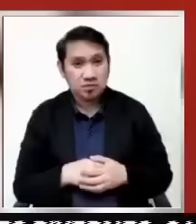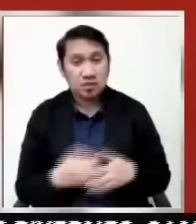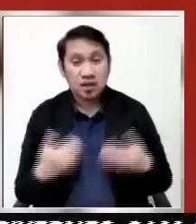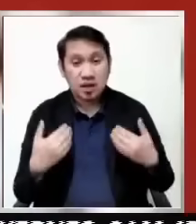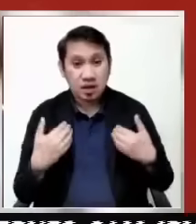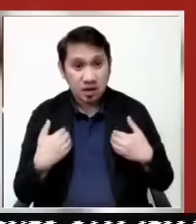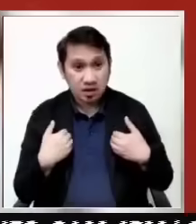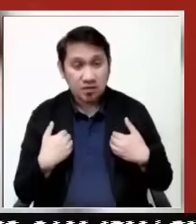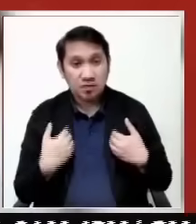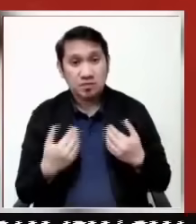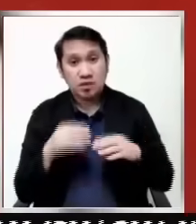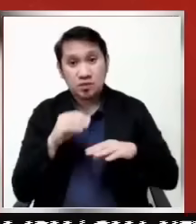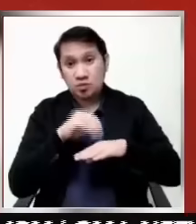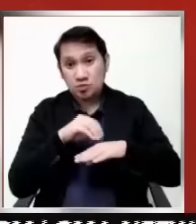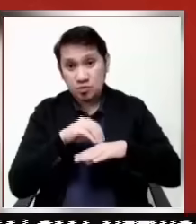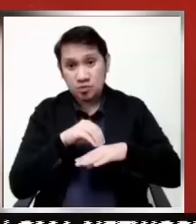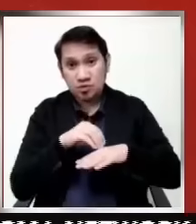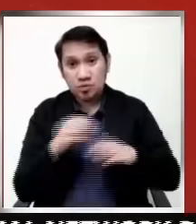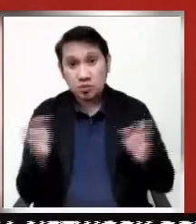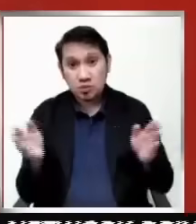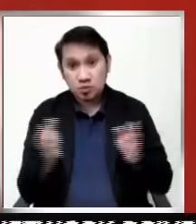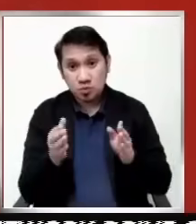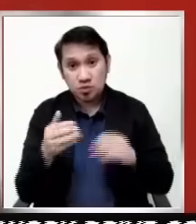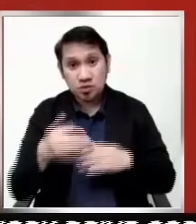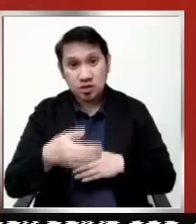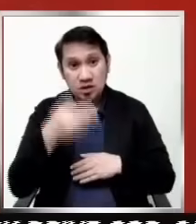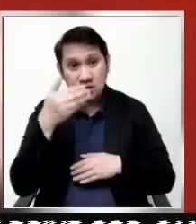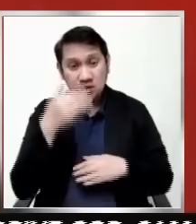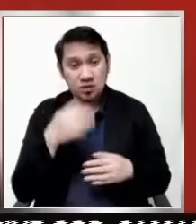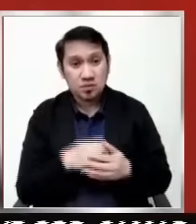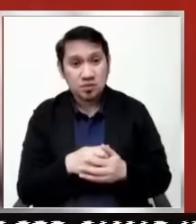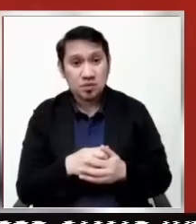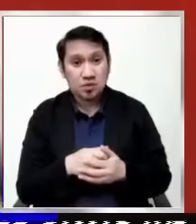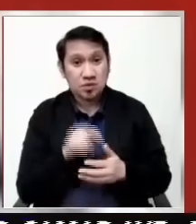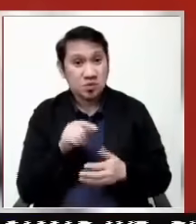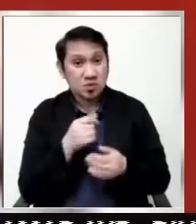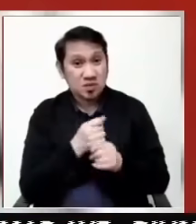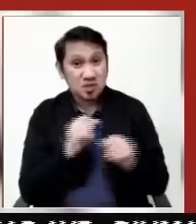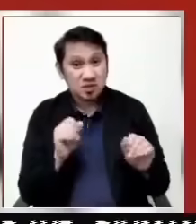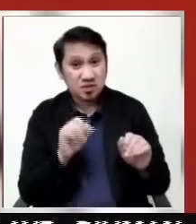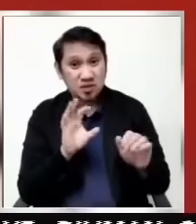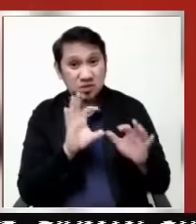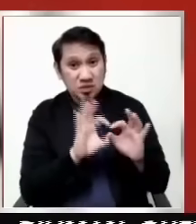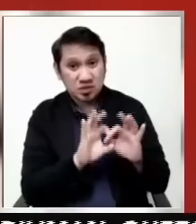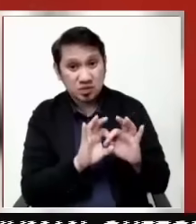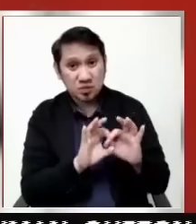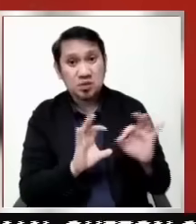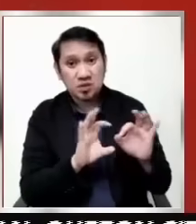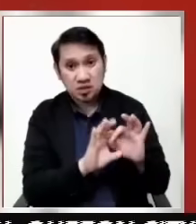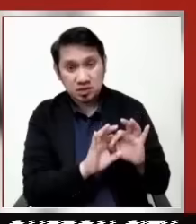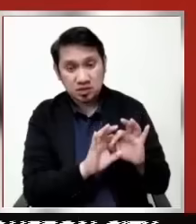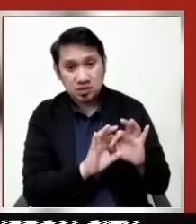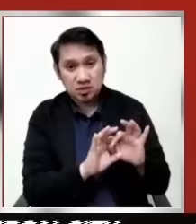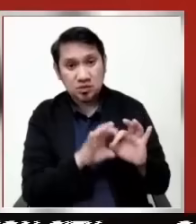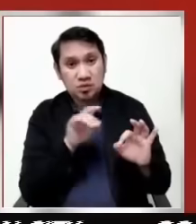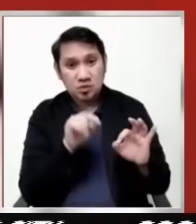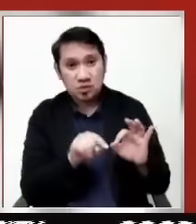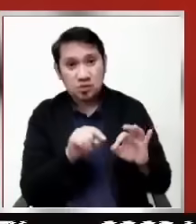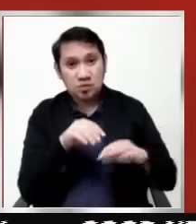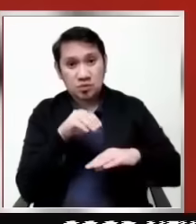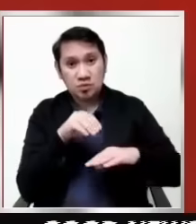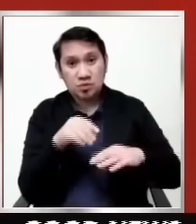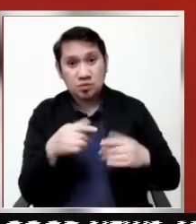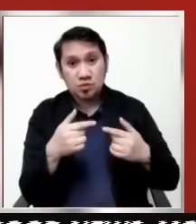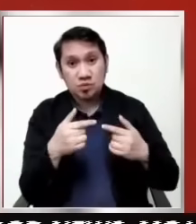harap So yung security nila is yung padlak so sinasara nila pinad yung pinto pero yung